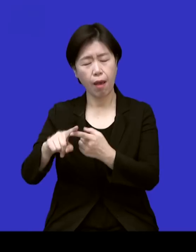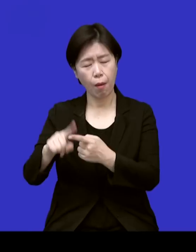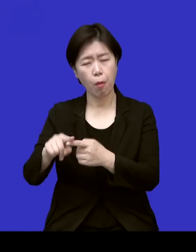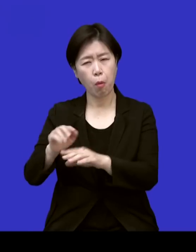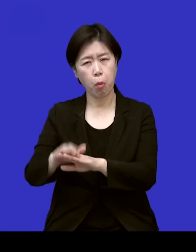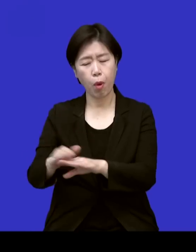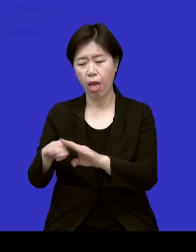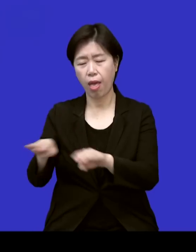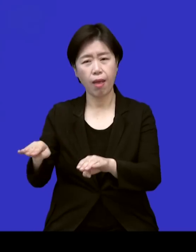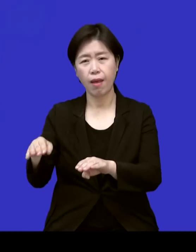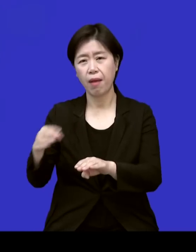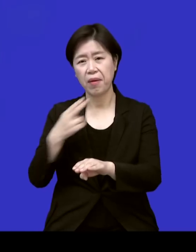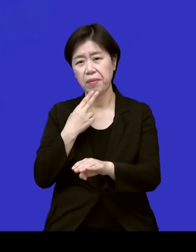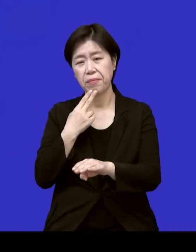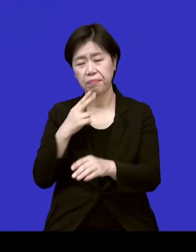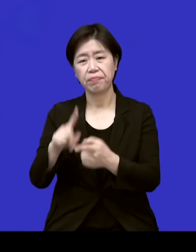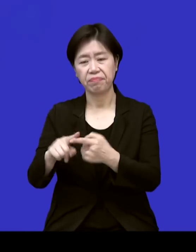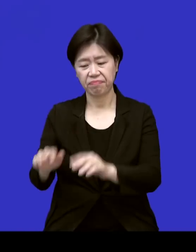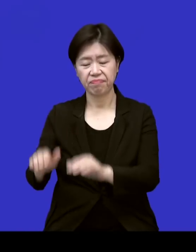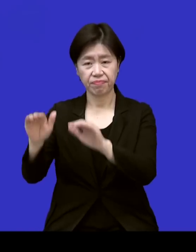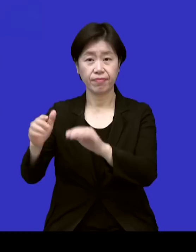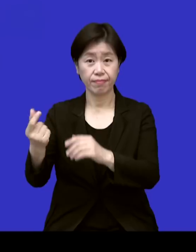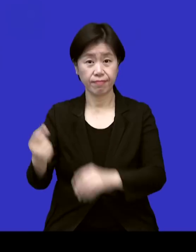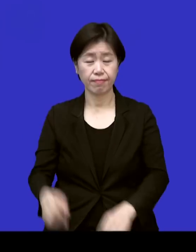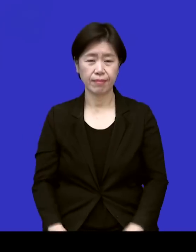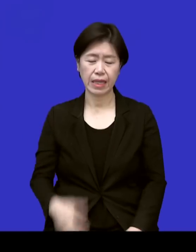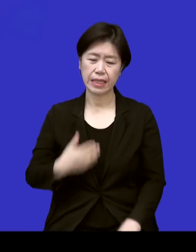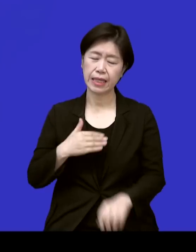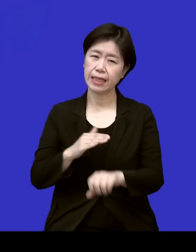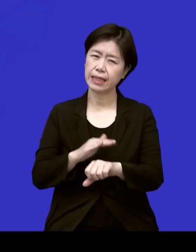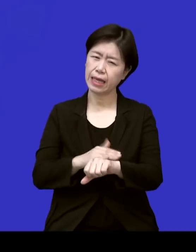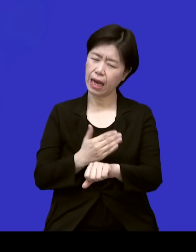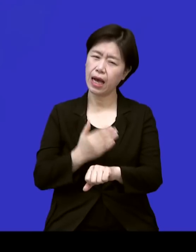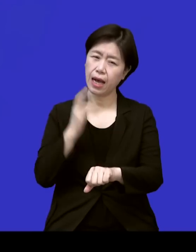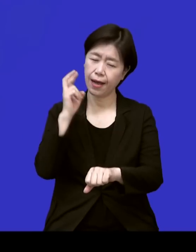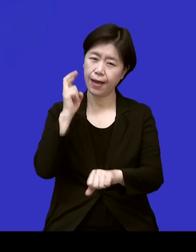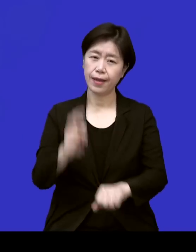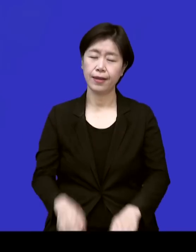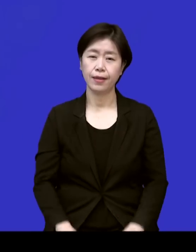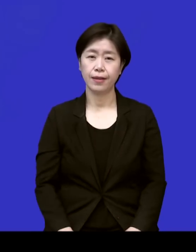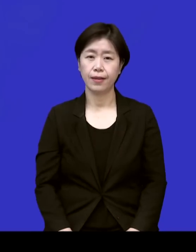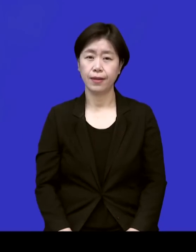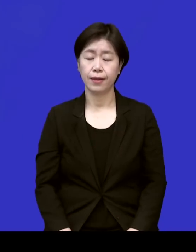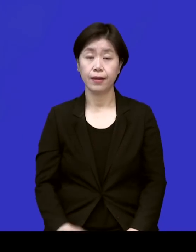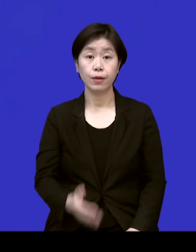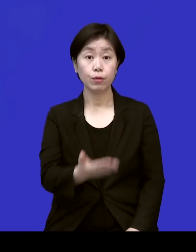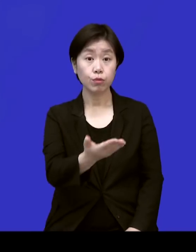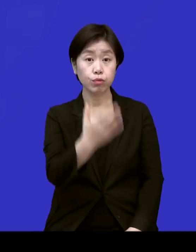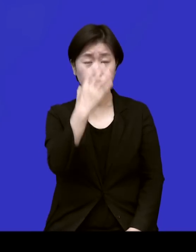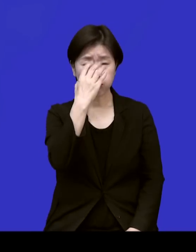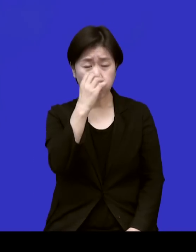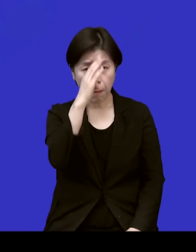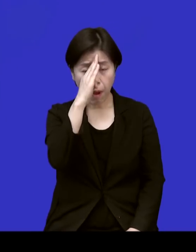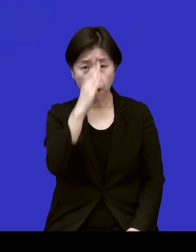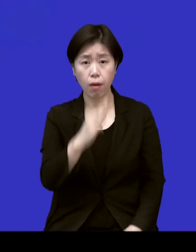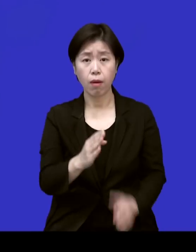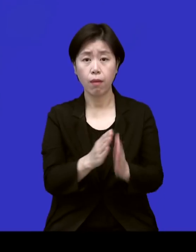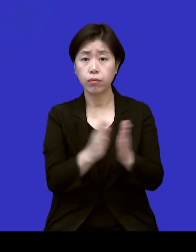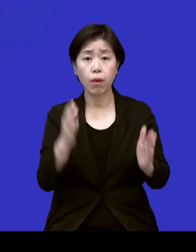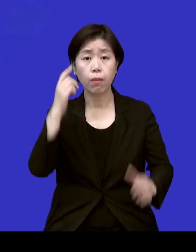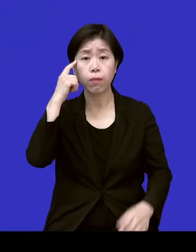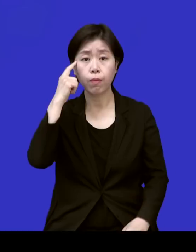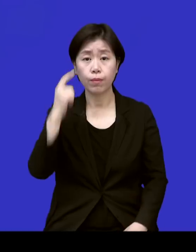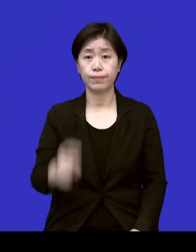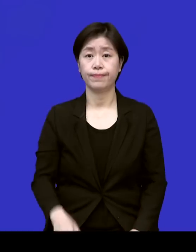이런 자책을 되게 많이 죄책감도 했던 것 들고요. 같아요. 네. 그럼 우리 이 주사님의 우울한 그 우울증은 언제부터 왜 시작이 됐던 걸까요?